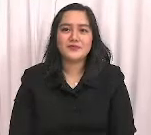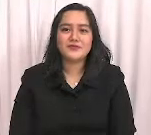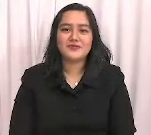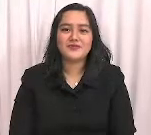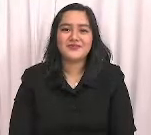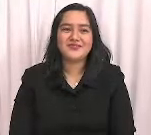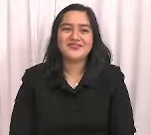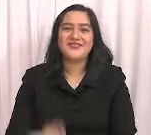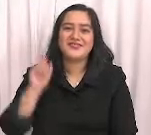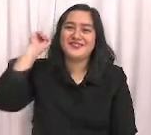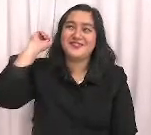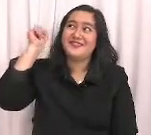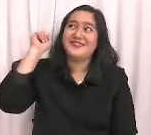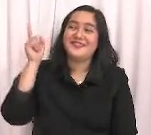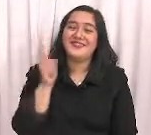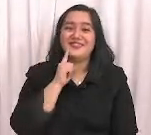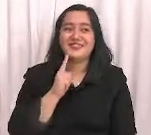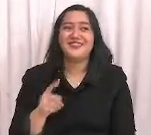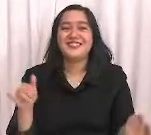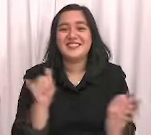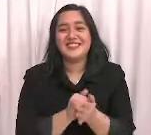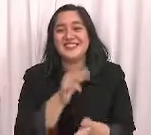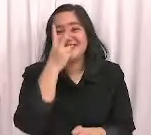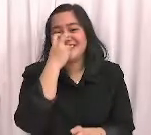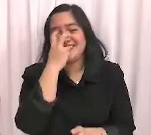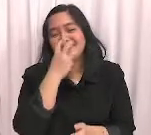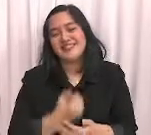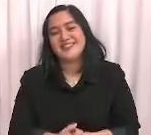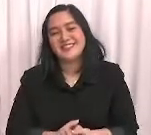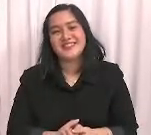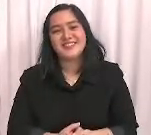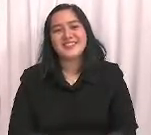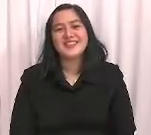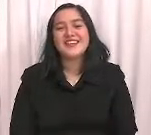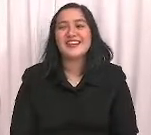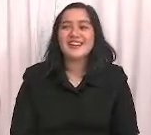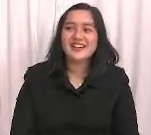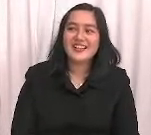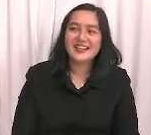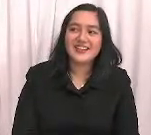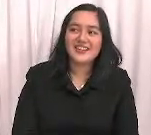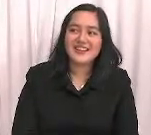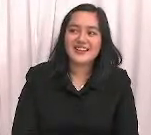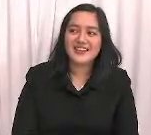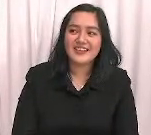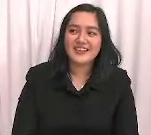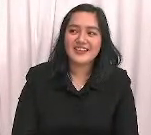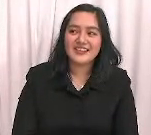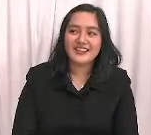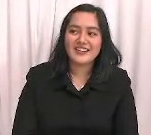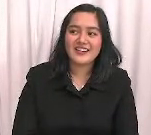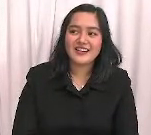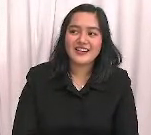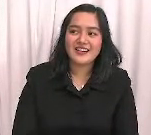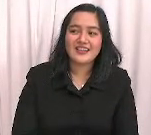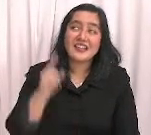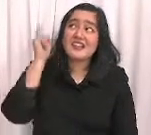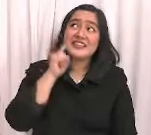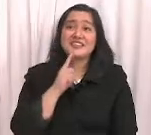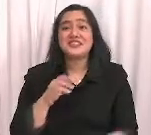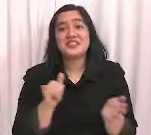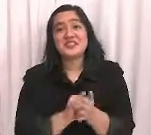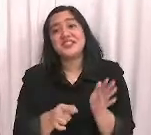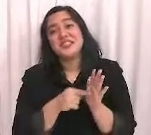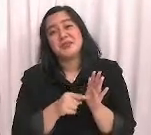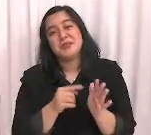rito. Ang hirap. Totoo, Pastor. Kasi yan talaga, minsan kapag gusto-gusto mo nang magalit, tas yan